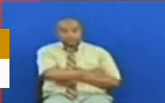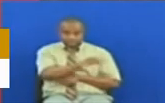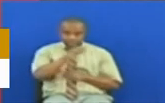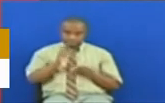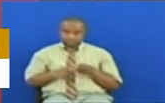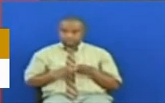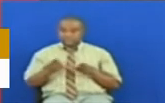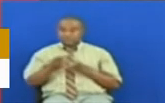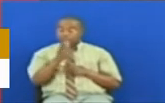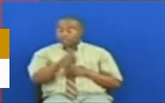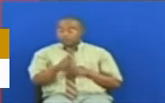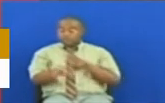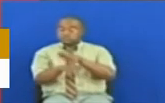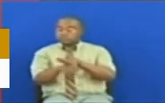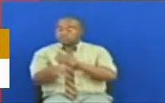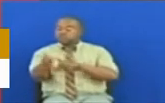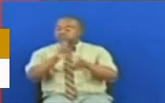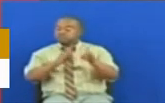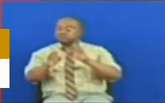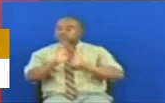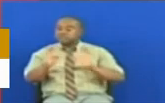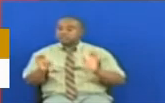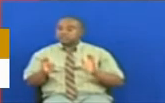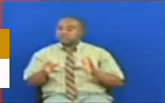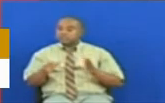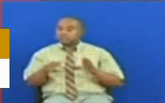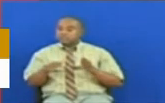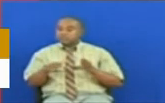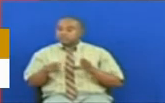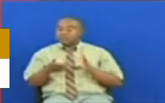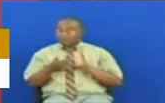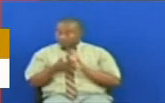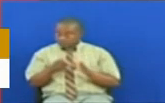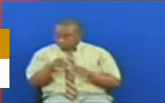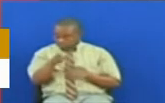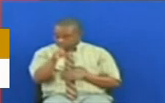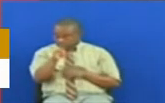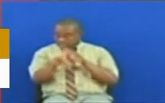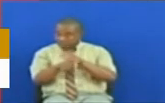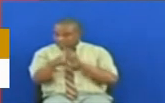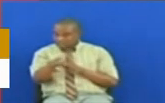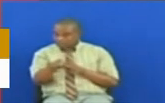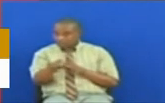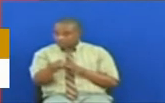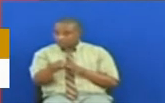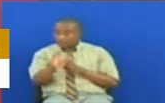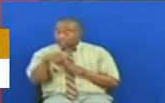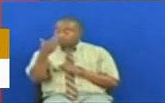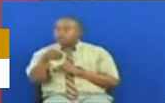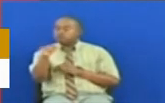wale samaki ambao wasiokuwa walengwa by catch, ilitakiwa meli zile baada ya